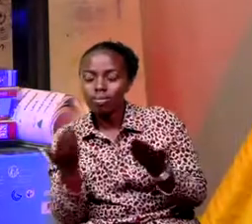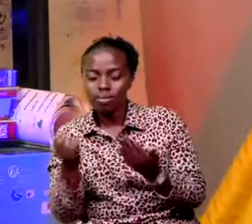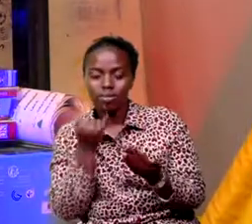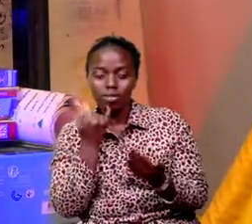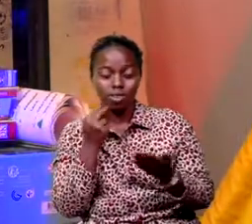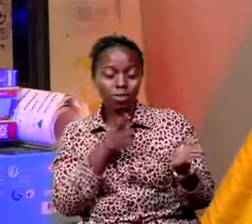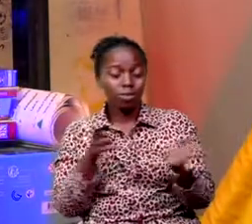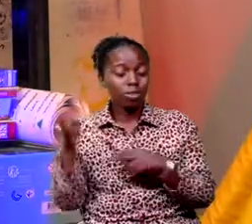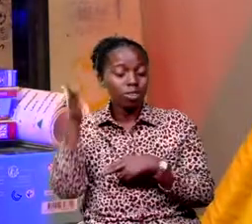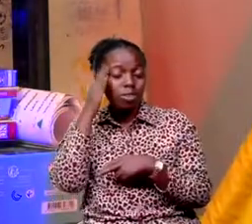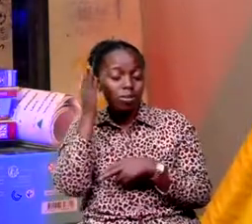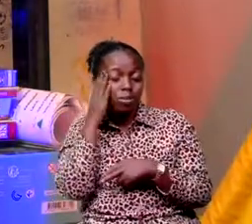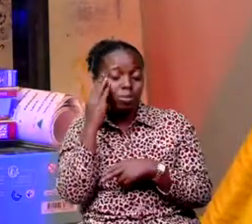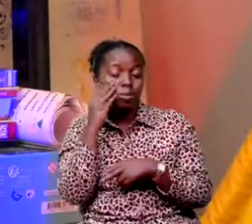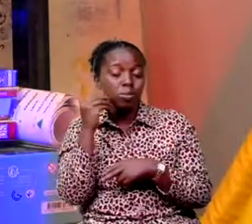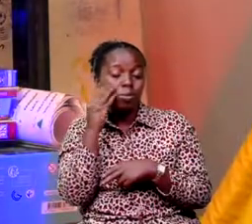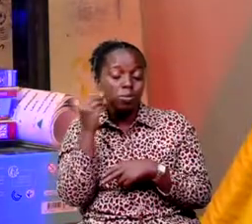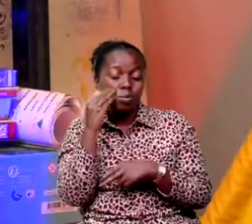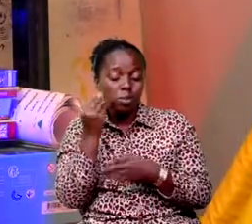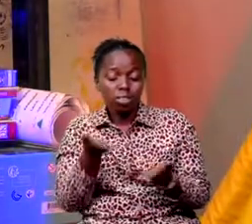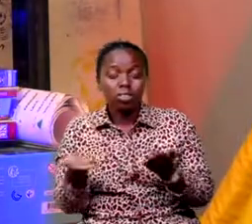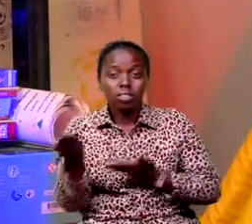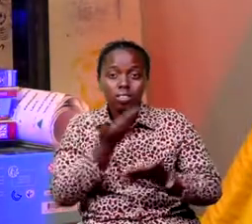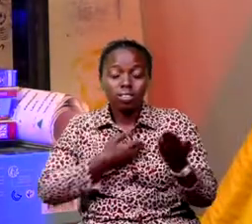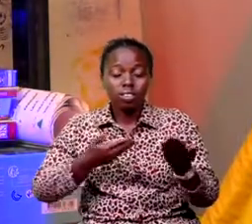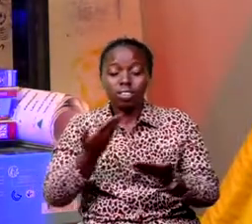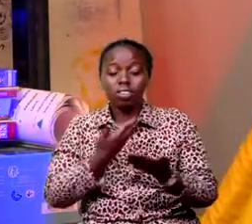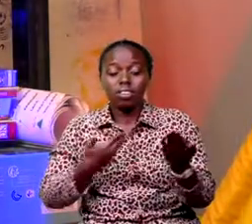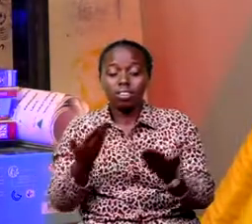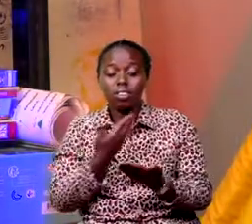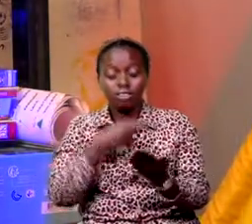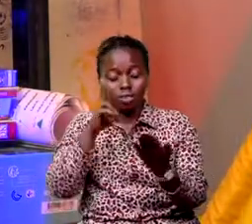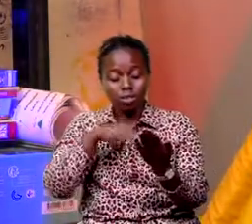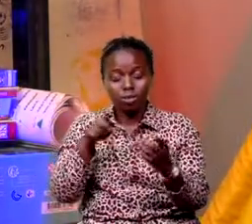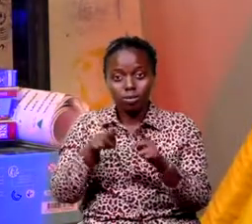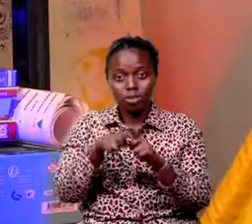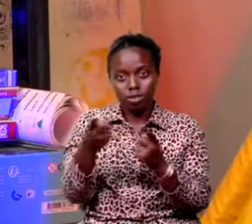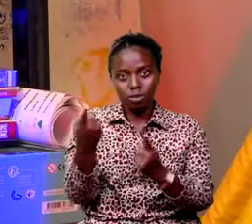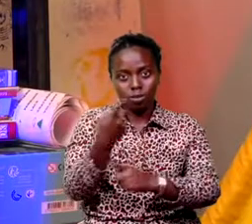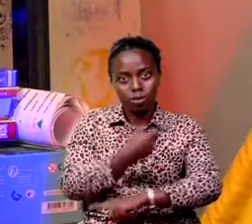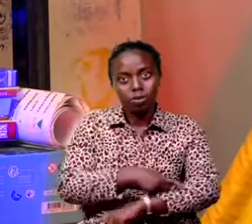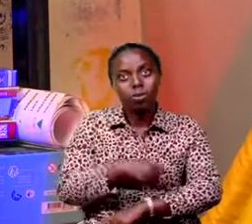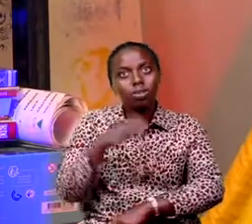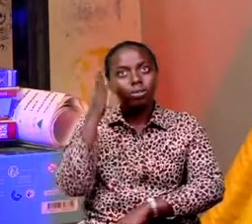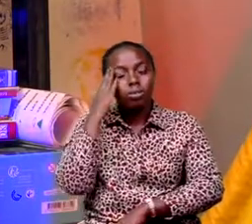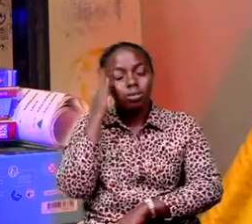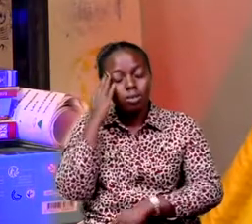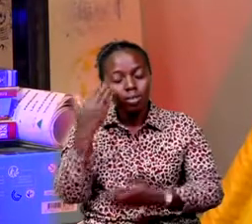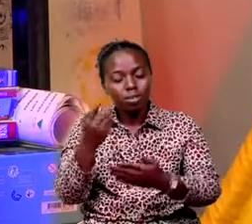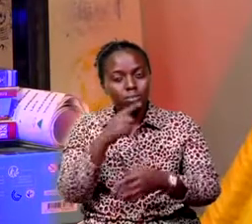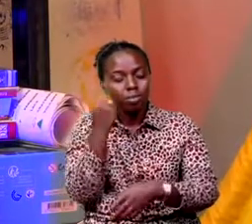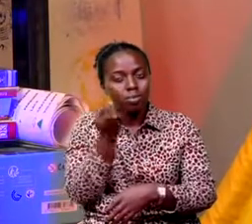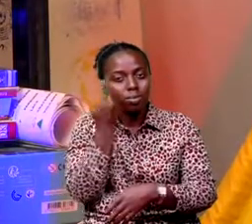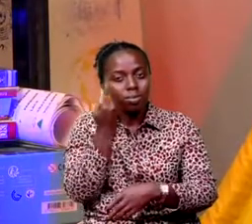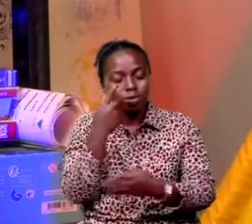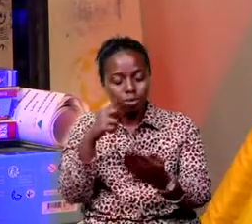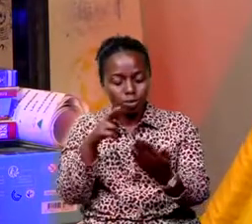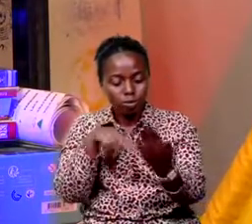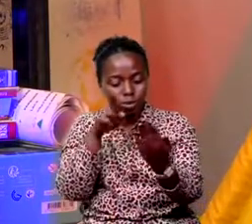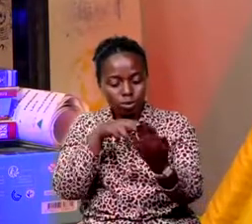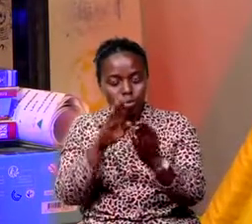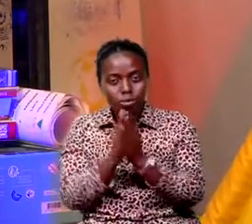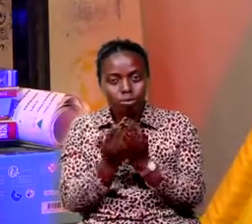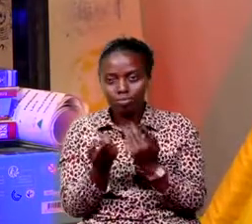bana nkuko musanzwe mubimenyereye iki ni ikiganiro soma some buri munsi murabizi yuko mbere na mbere tubanza gusoma